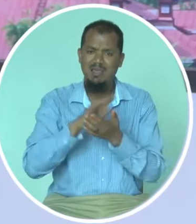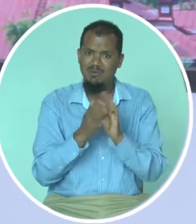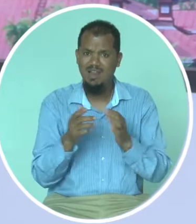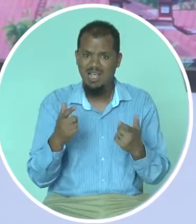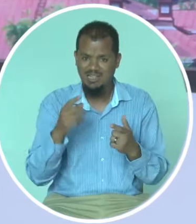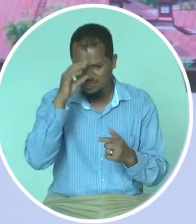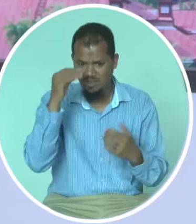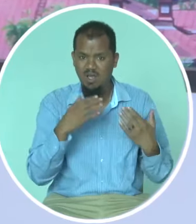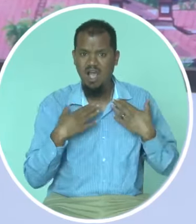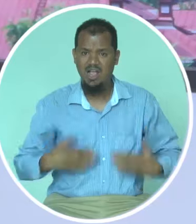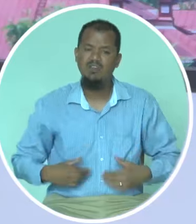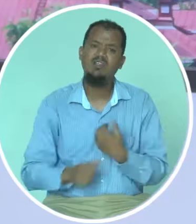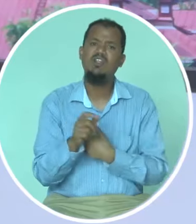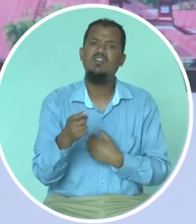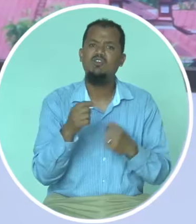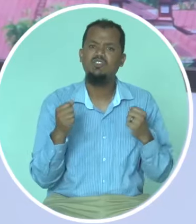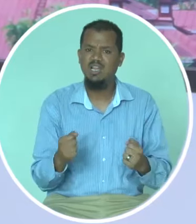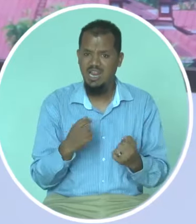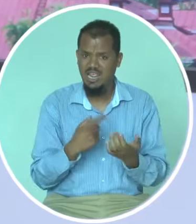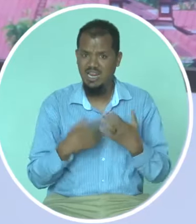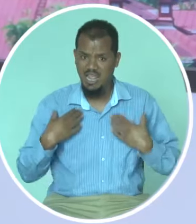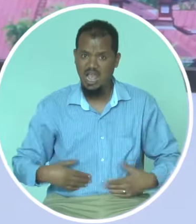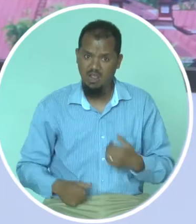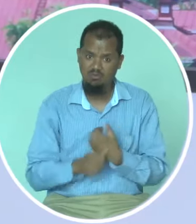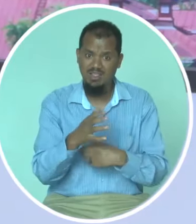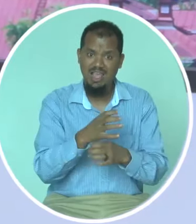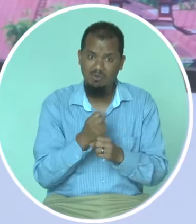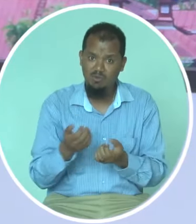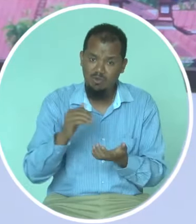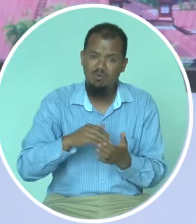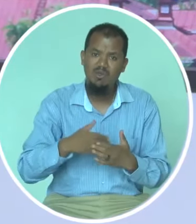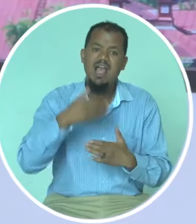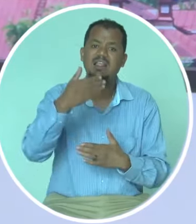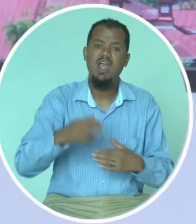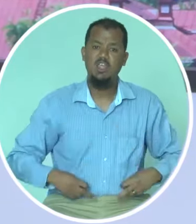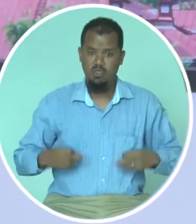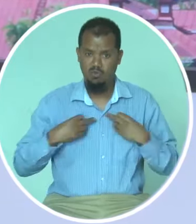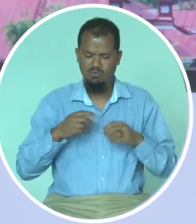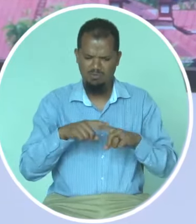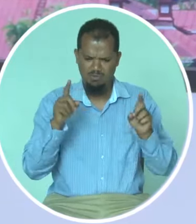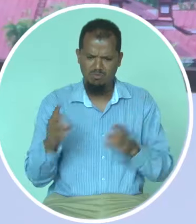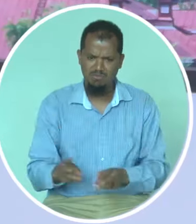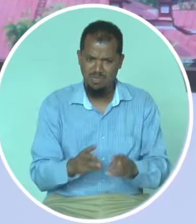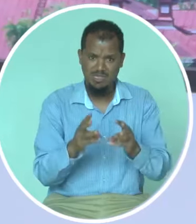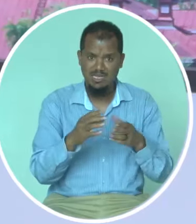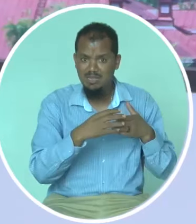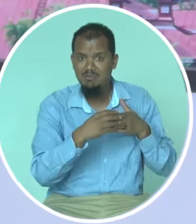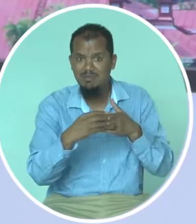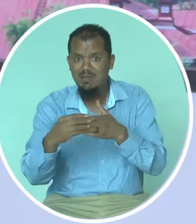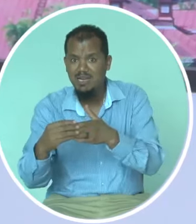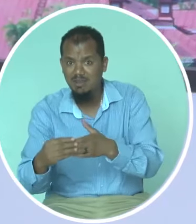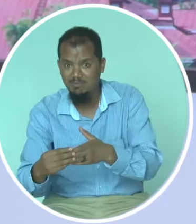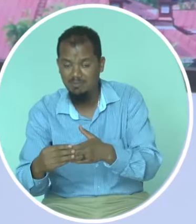አጋጣሚ ሰው አካል ጉዳተኛ ሊሆን ይችላል። ይህንን የአካል ጉዳት ተቀብሎ ደግሞ ቀጣይ ህይወትን በተለየ መንገድ የመኖርን